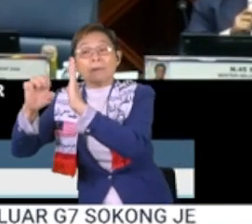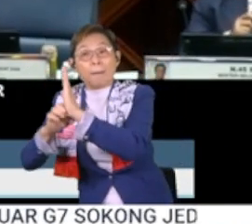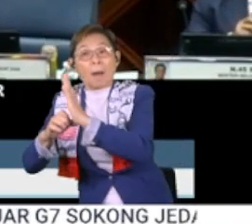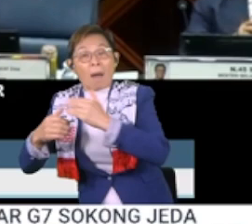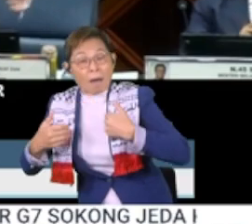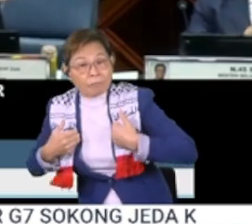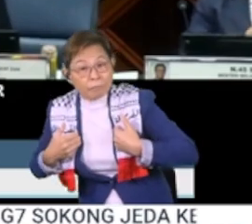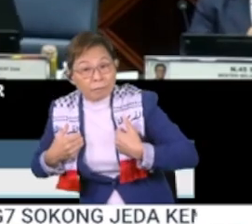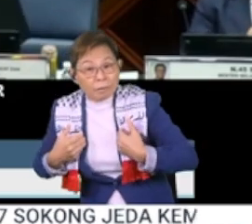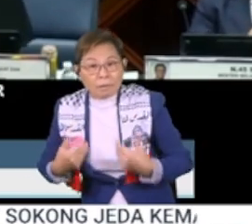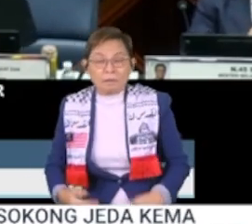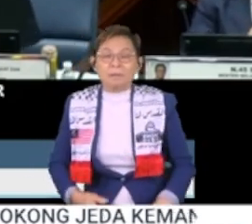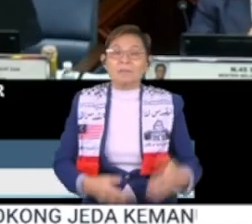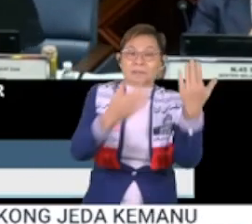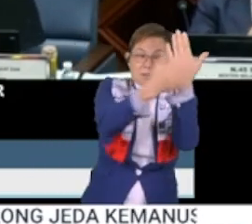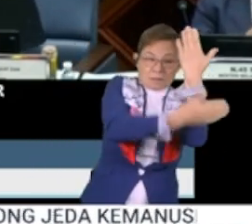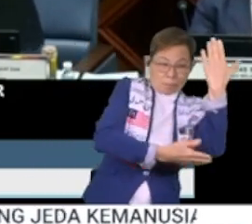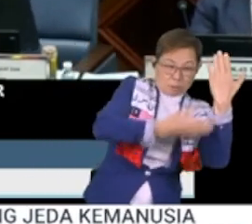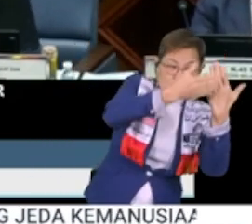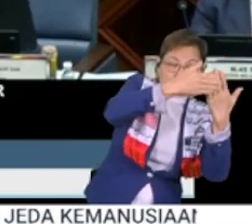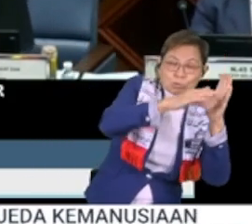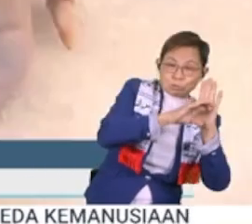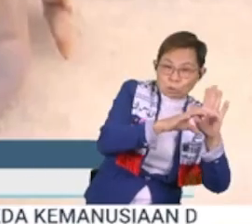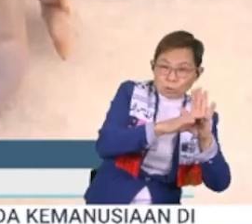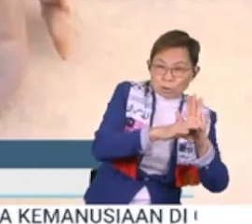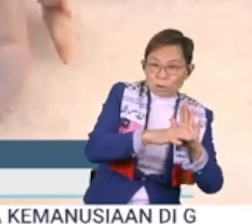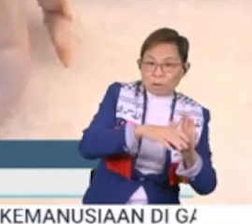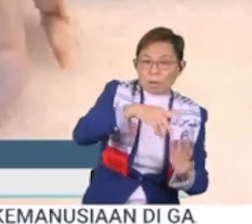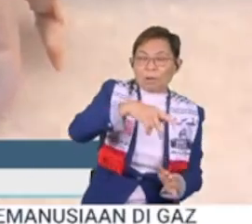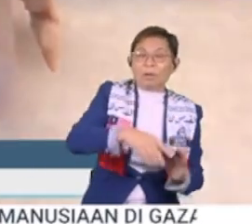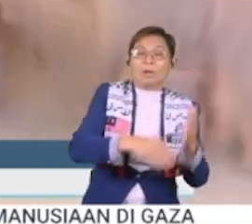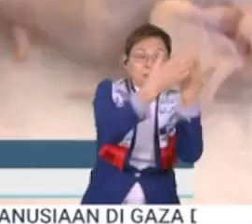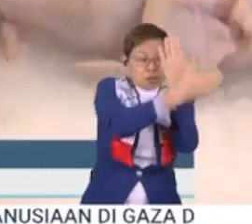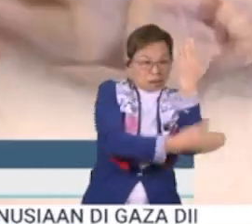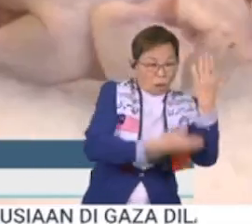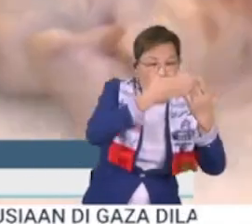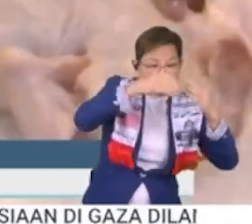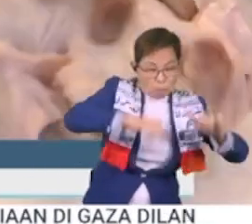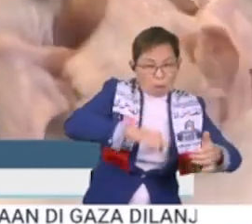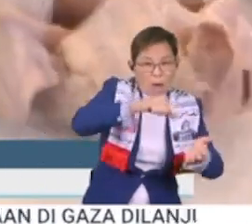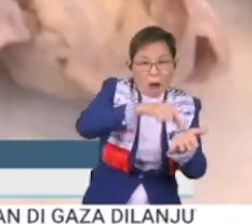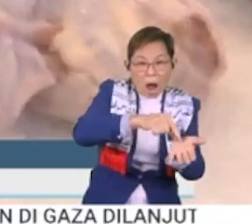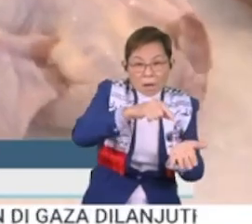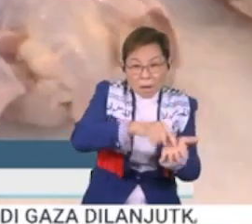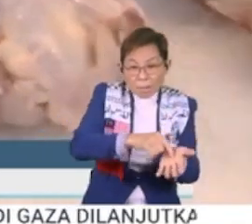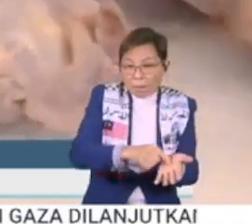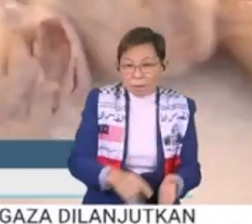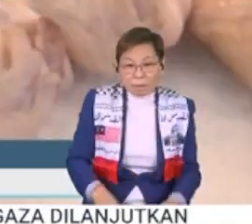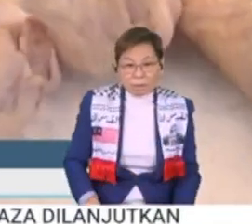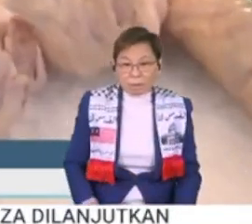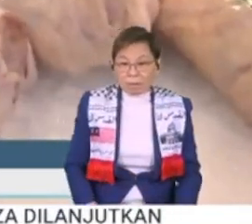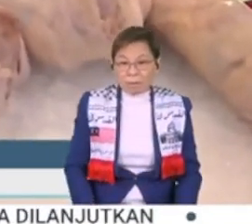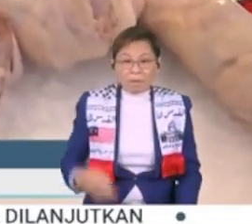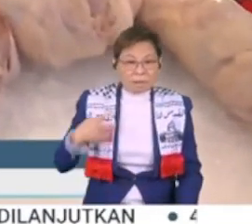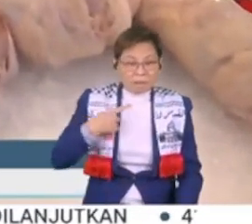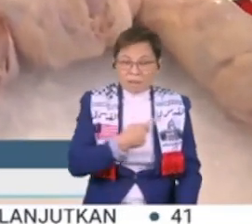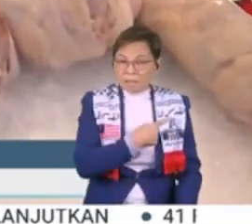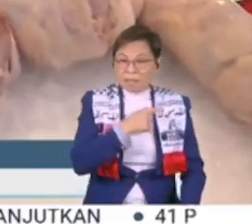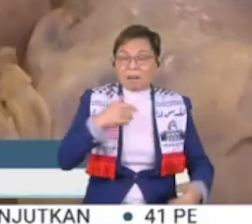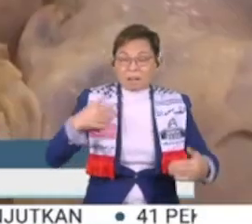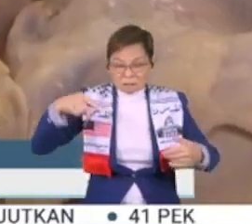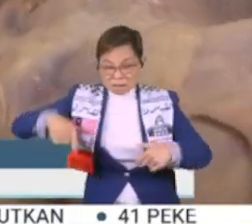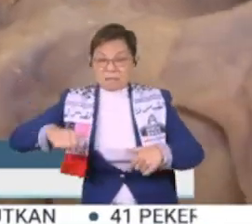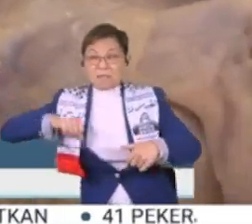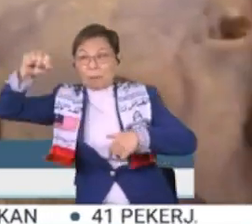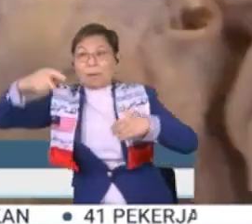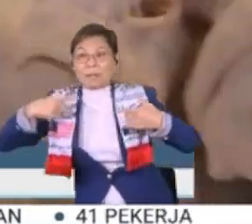kita tidak boleh kalau di Semenanjung contoh di Poland di Semenanjung boleh beli ayam di pol di sab tidak boleh kerana kita ada en